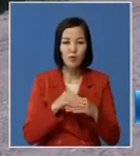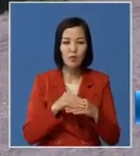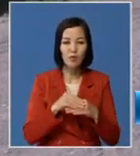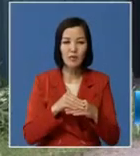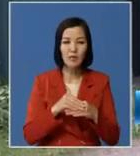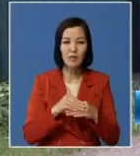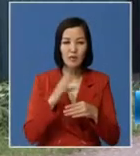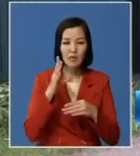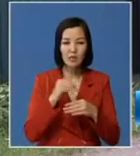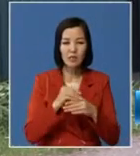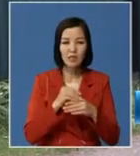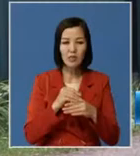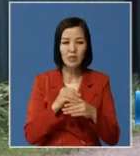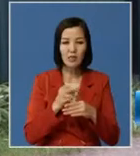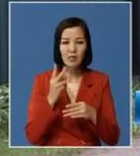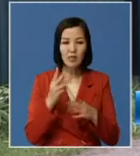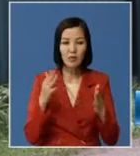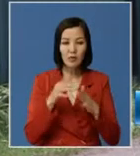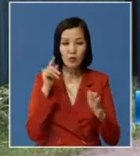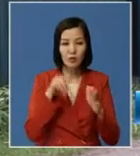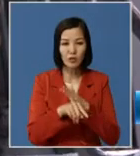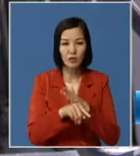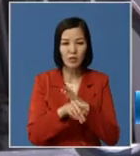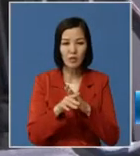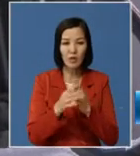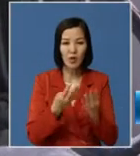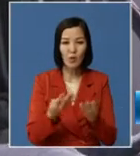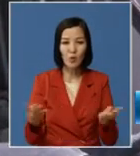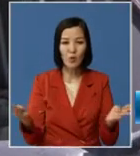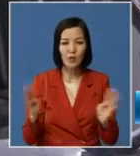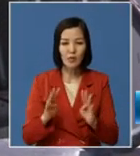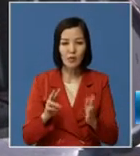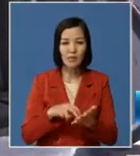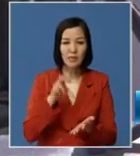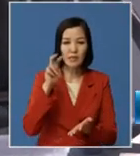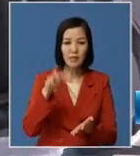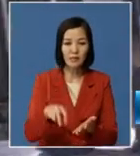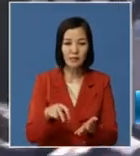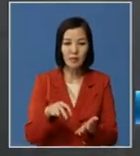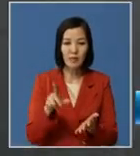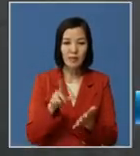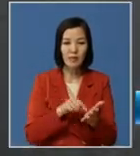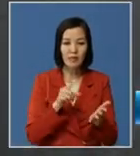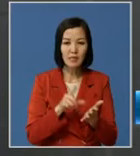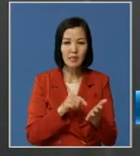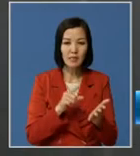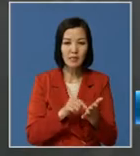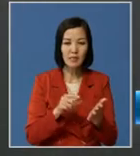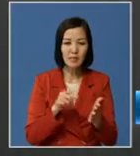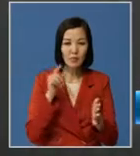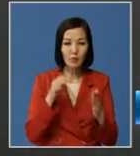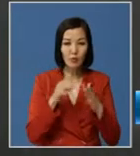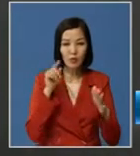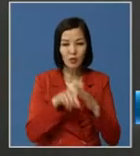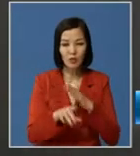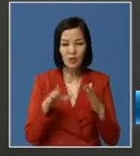ер адам көптен көздеп жүрген үйге барады. Қоршаудан аулаға секіріп кіріп, 70 жастағы зейнеткерге әлімжеттік жасайды. Қорқытып